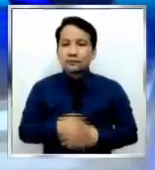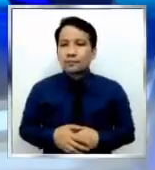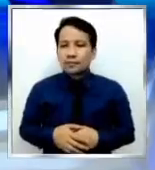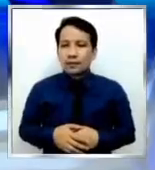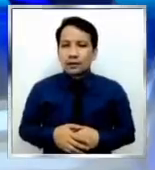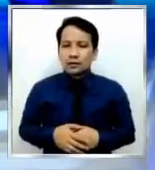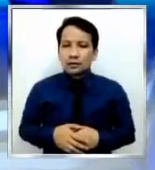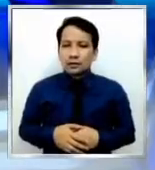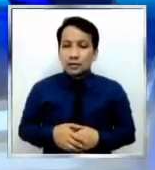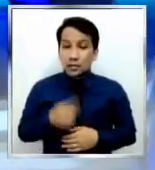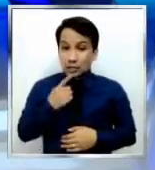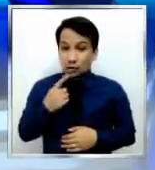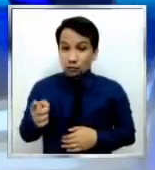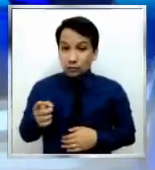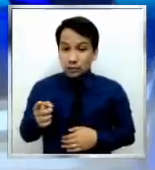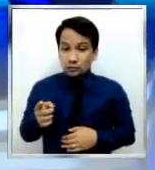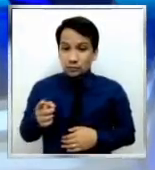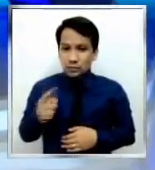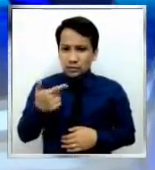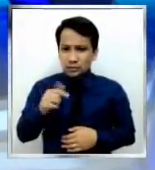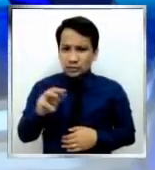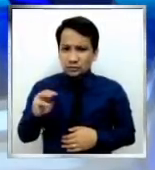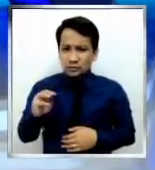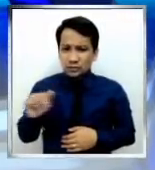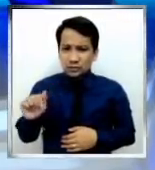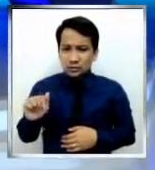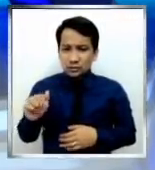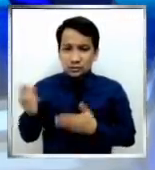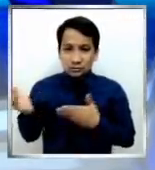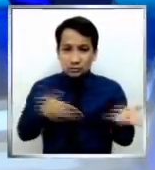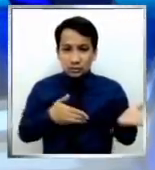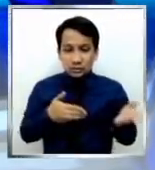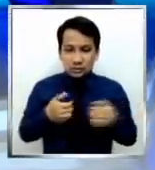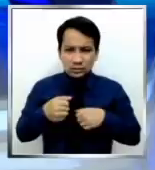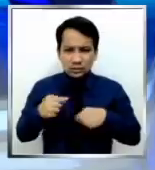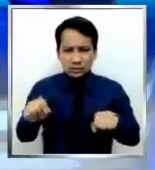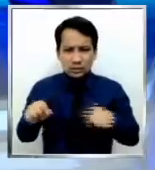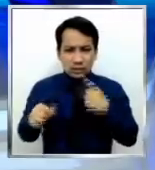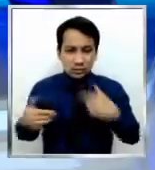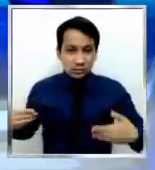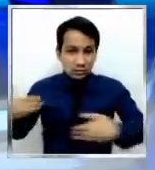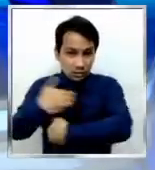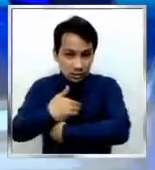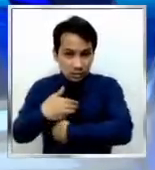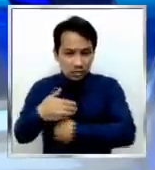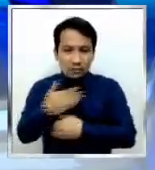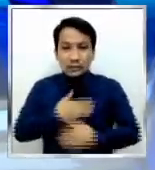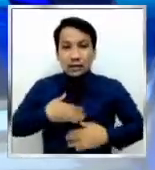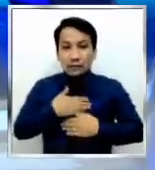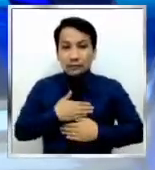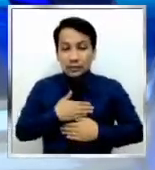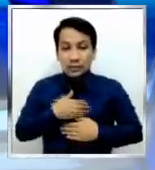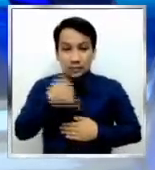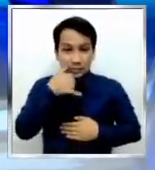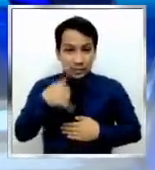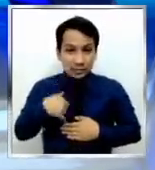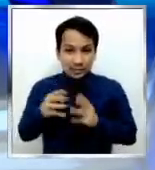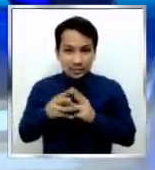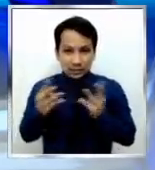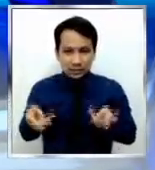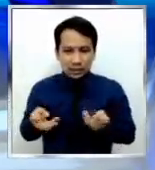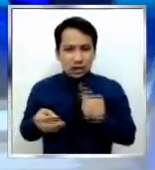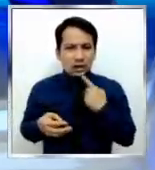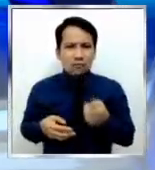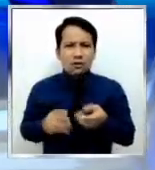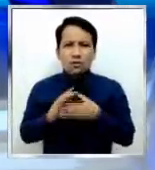Nakausap ng GMA News yung ibinalita namin delivery rider kahapon na napayakap sa tuwa sa nakapulot sa kanyang pitaka. Ang kwento